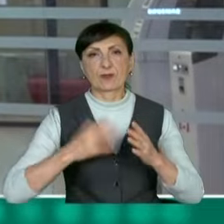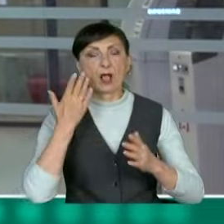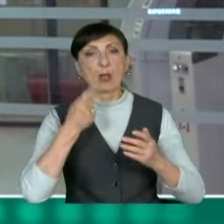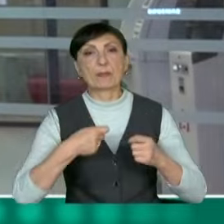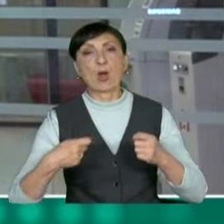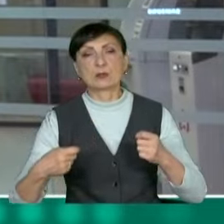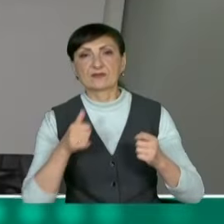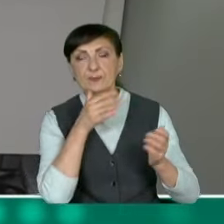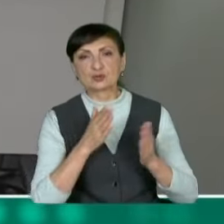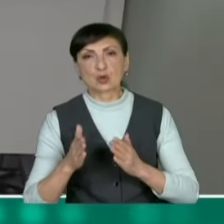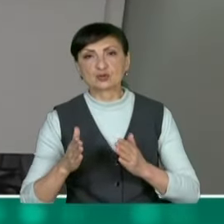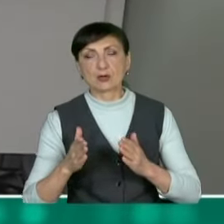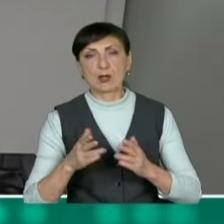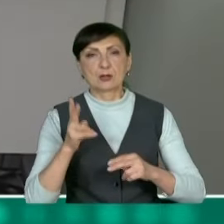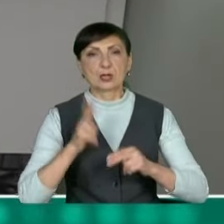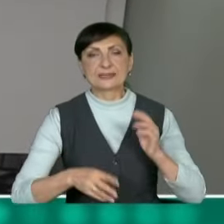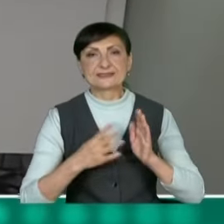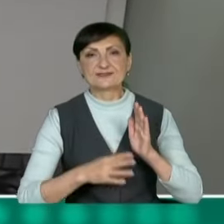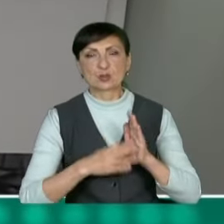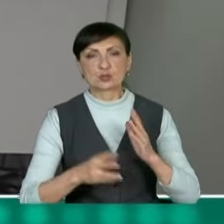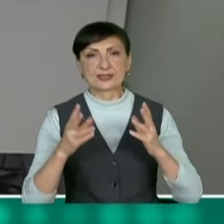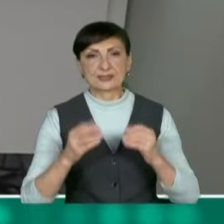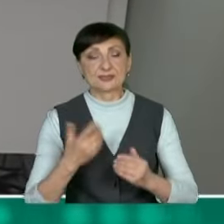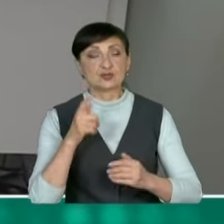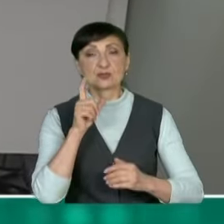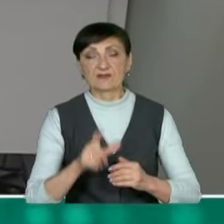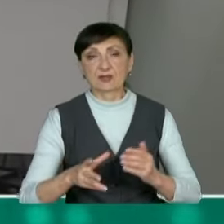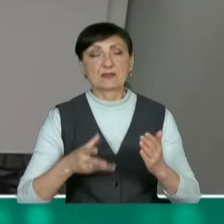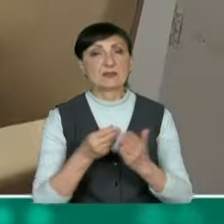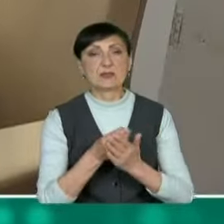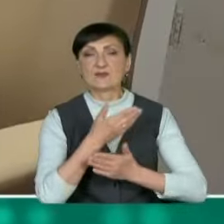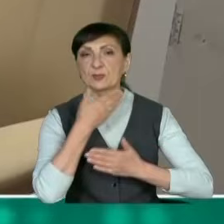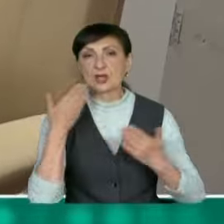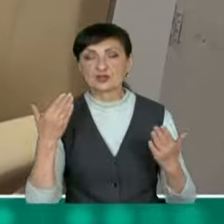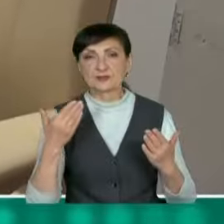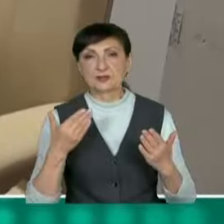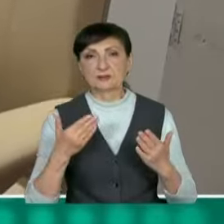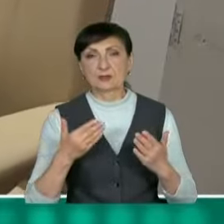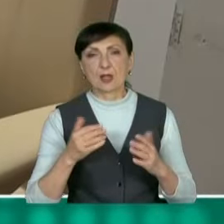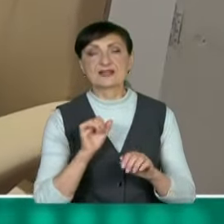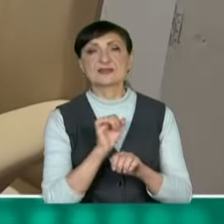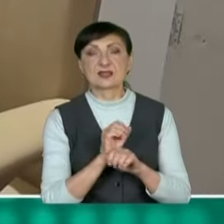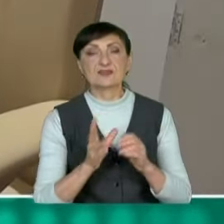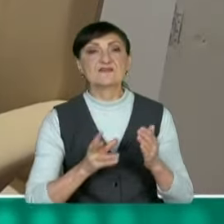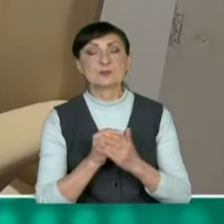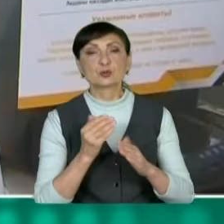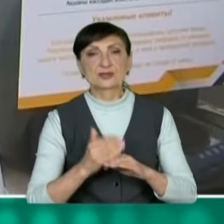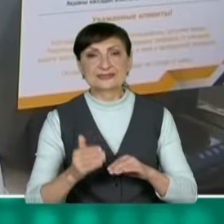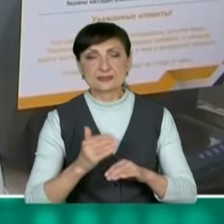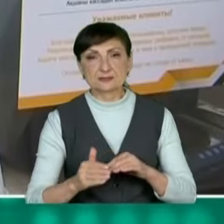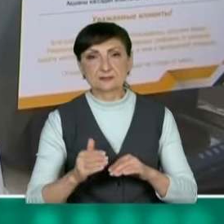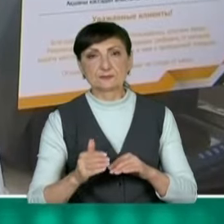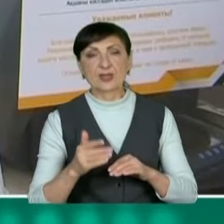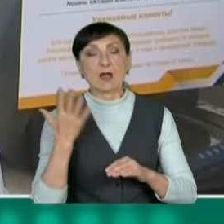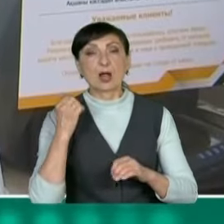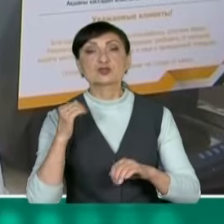штрафов по истечению 90 дней. Если человек не выплачивает или остановил выплату кредитов, раньше, если